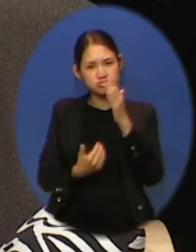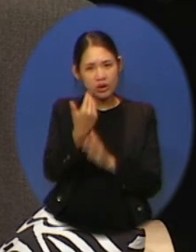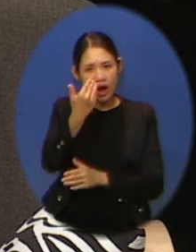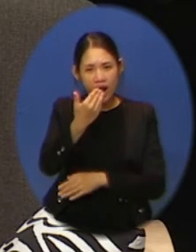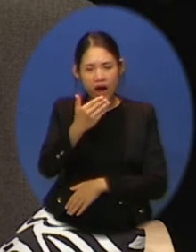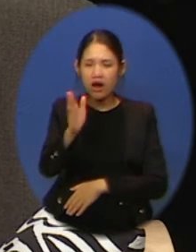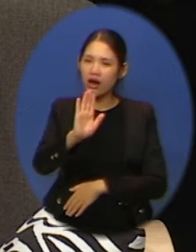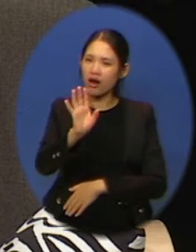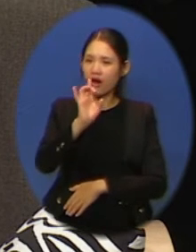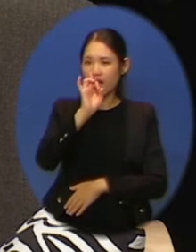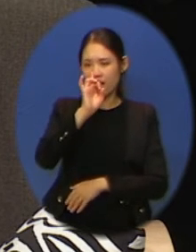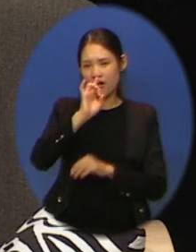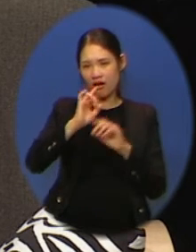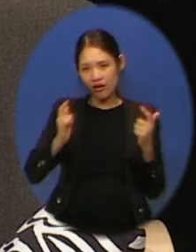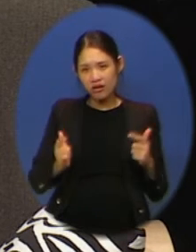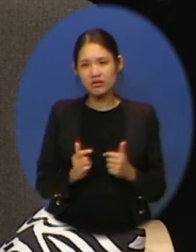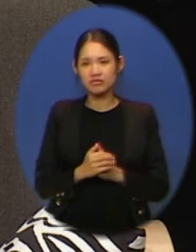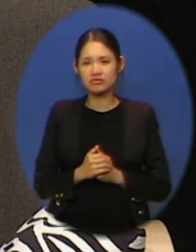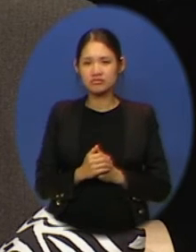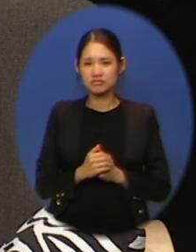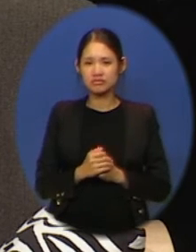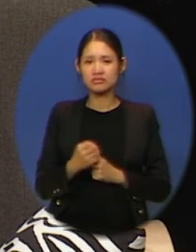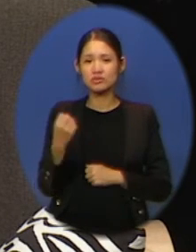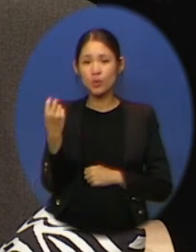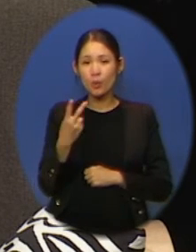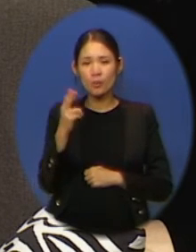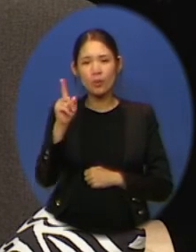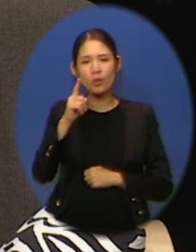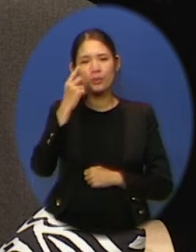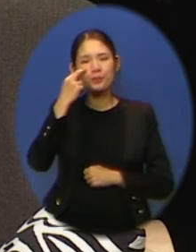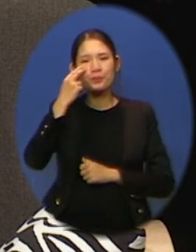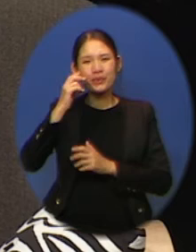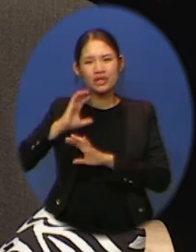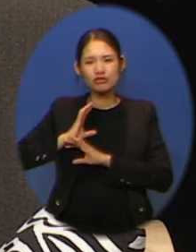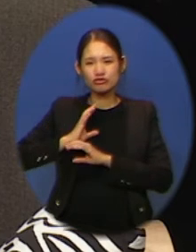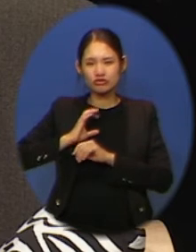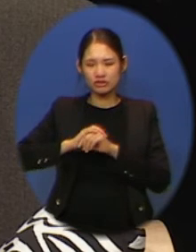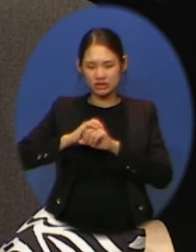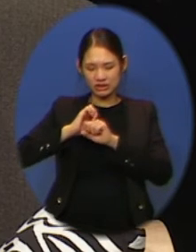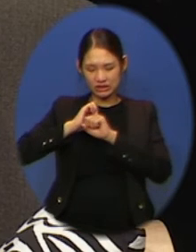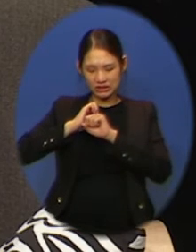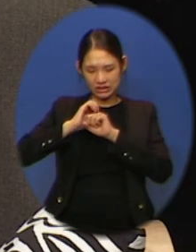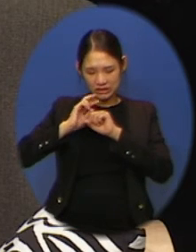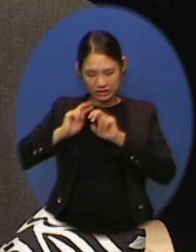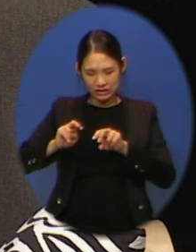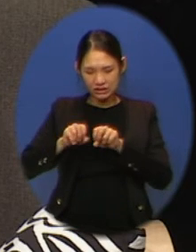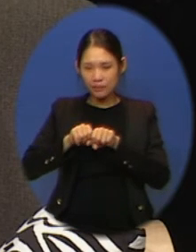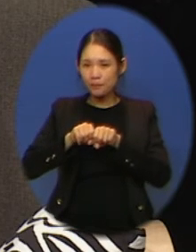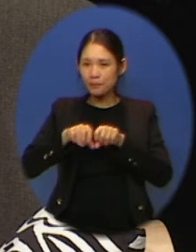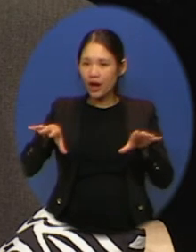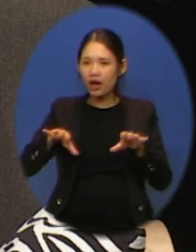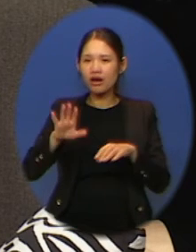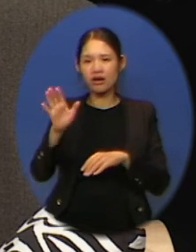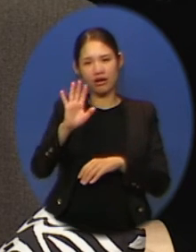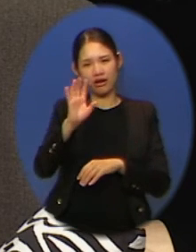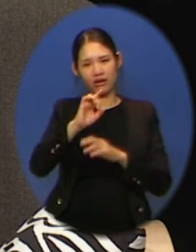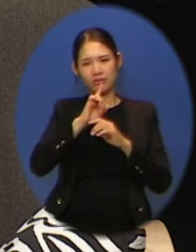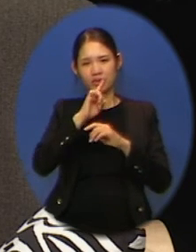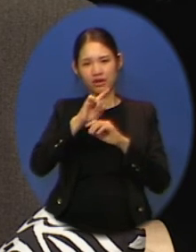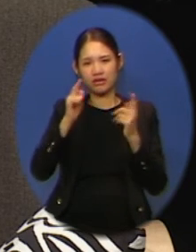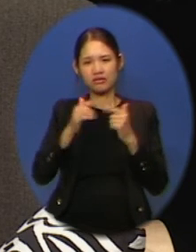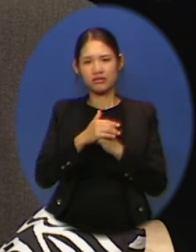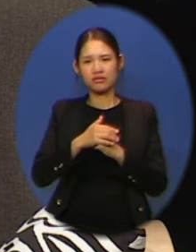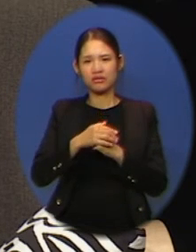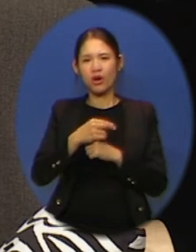그다음에 저 뭐야 미군을 철수하는 건 말도 안 해요. 그러니까 이런 거는 읍등을